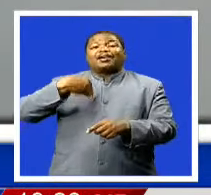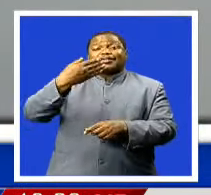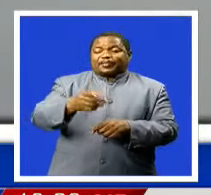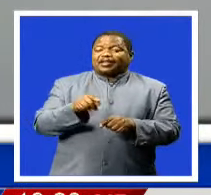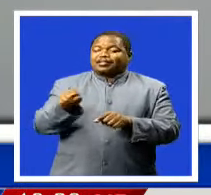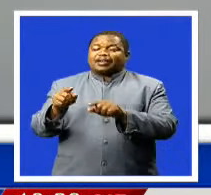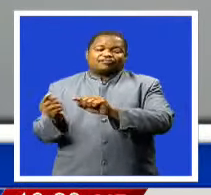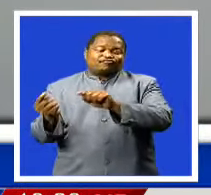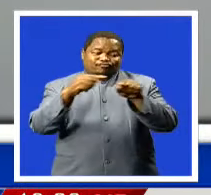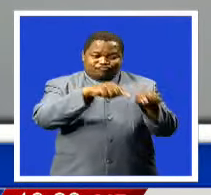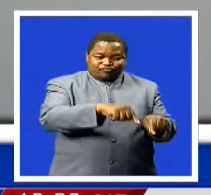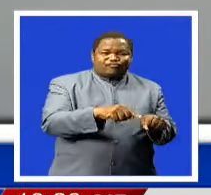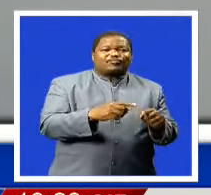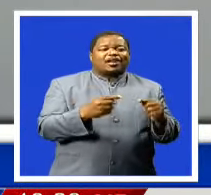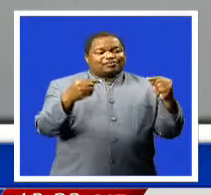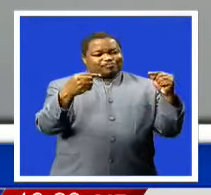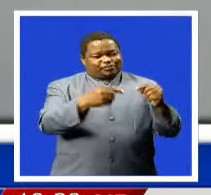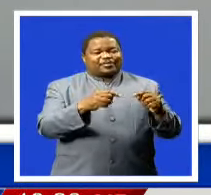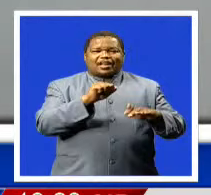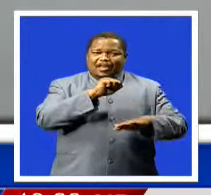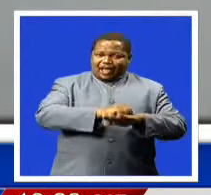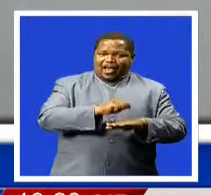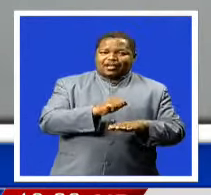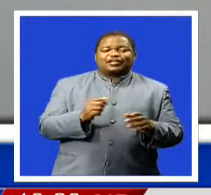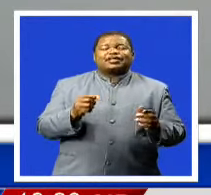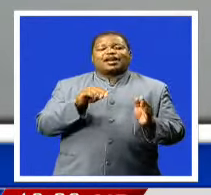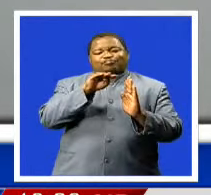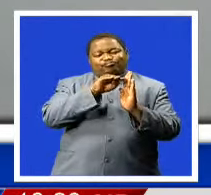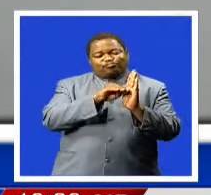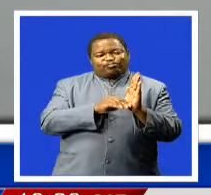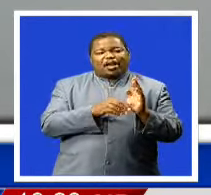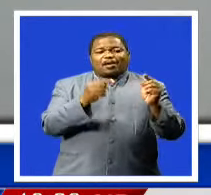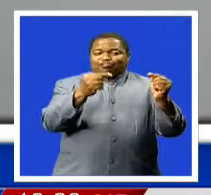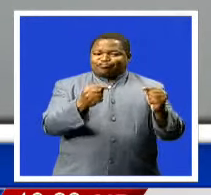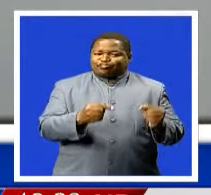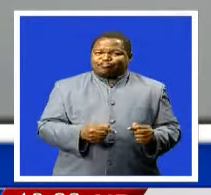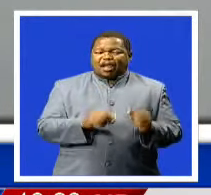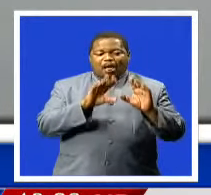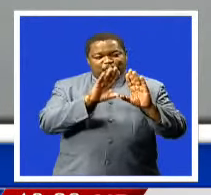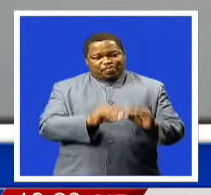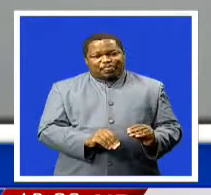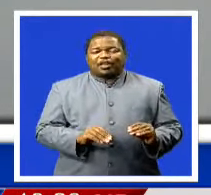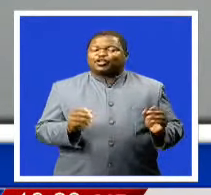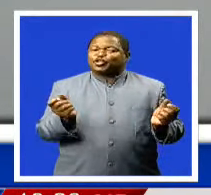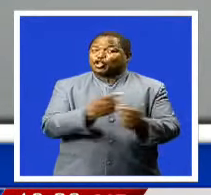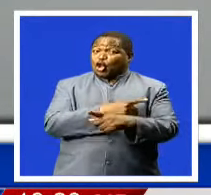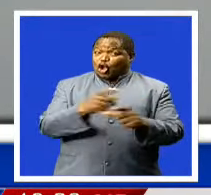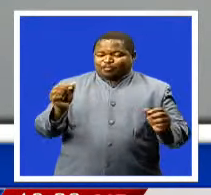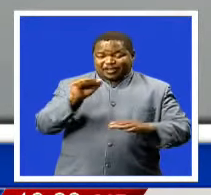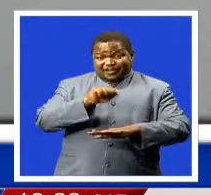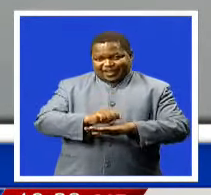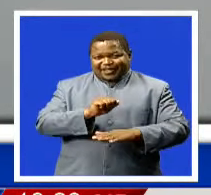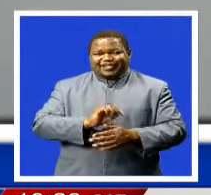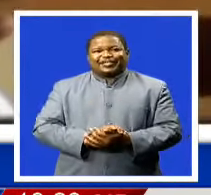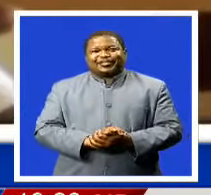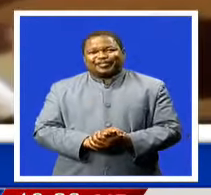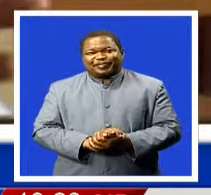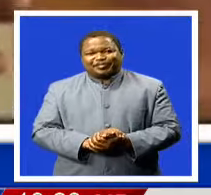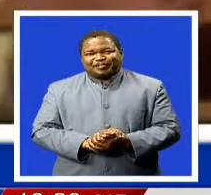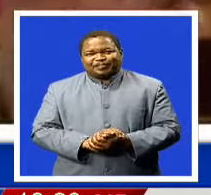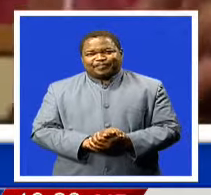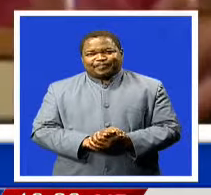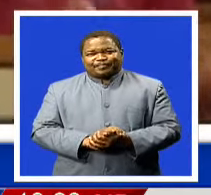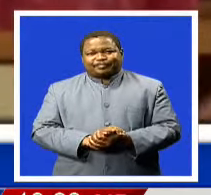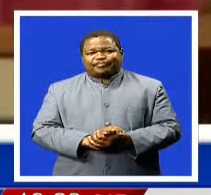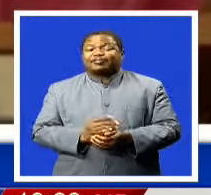home kulenye i-venue ibe away lenye kube besinala ama-venues la kahle lanjalo impela bengabe sibe sitasheshe siyichethe i-league yethu.